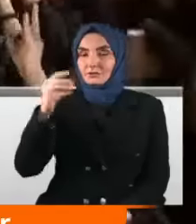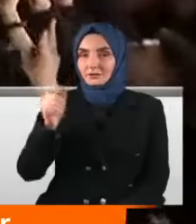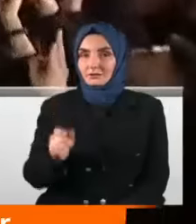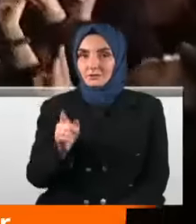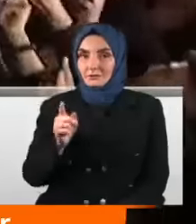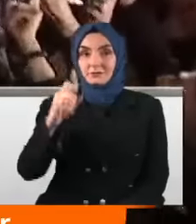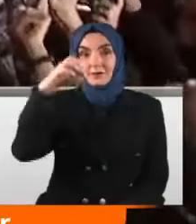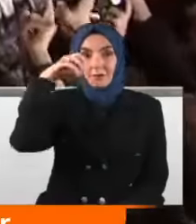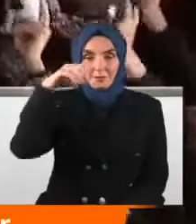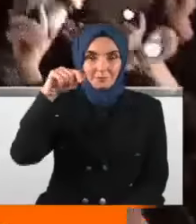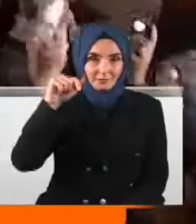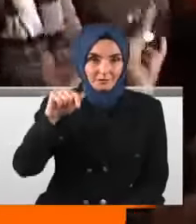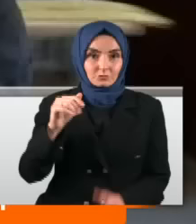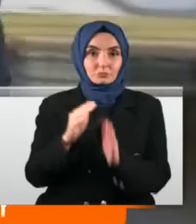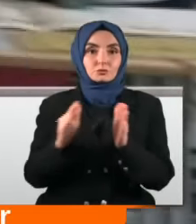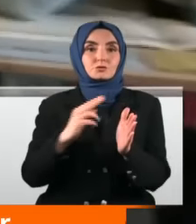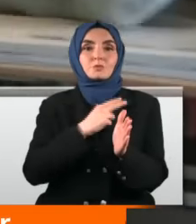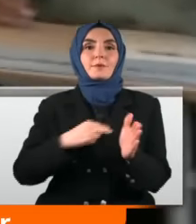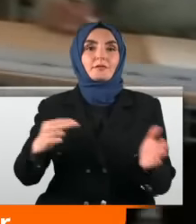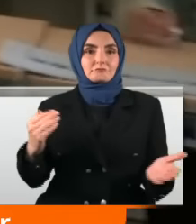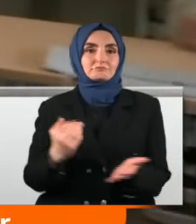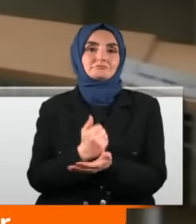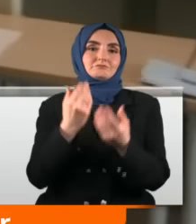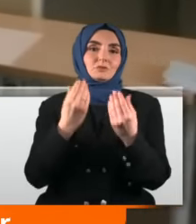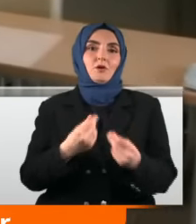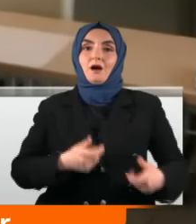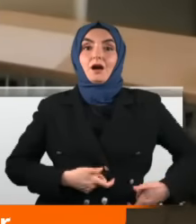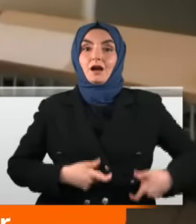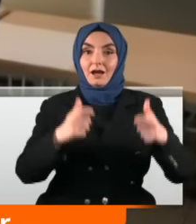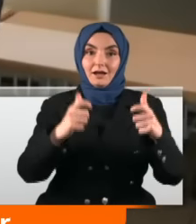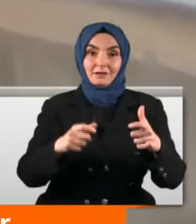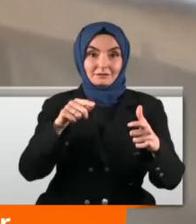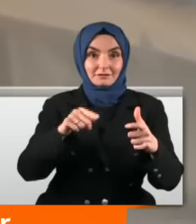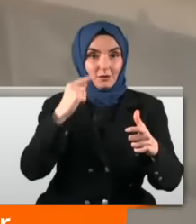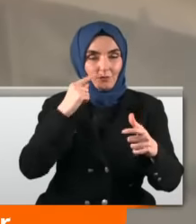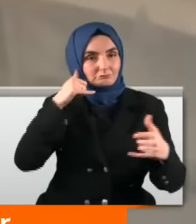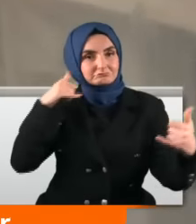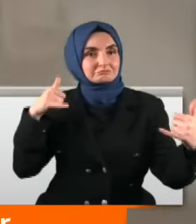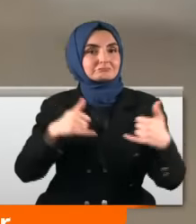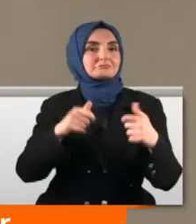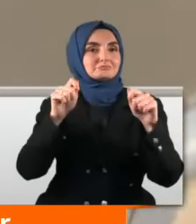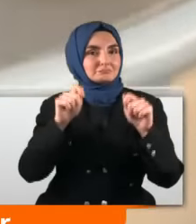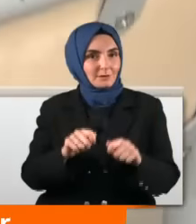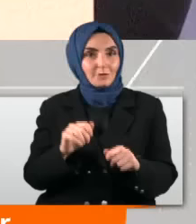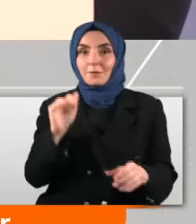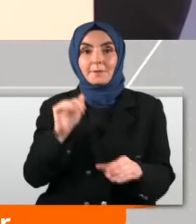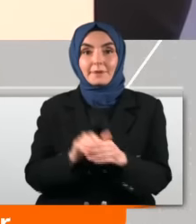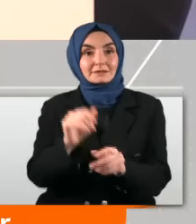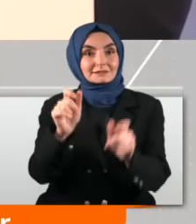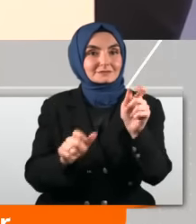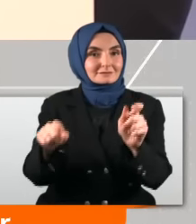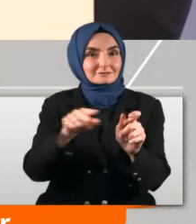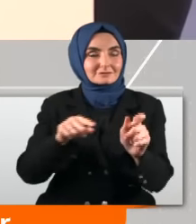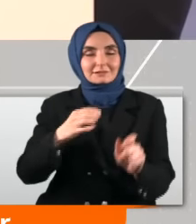AK Parti'nin Büyükşehir Belediyesi'ni kazandığı Hatay'a telefonla bağlandı, seçmene teşekkür etti.